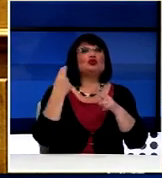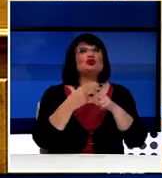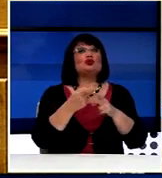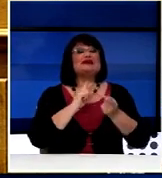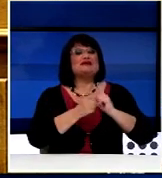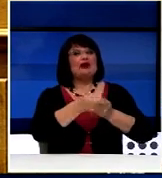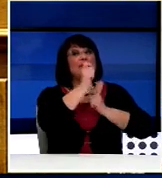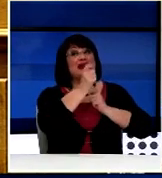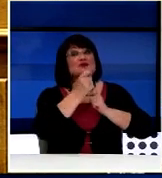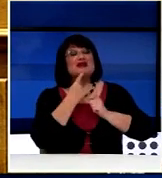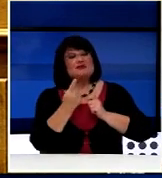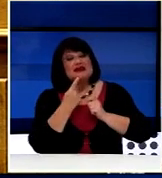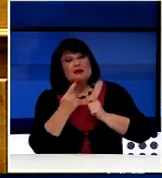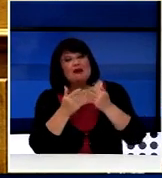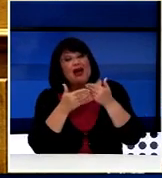Πρεσπών.